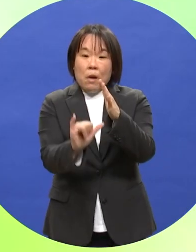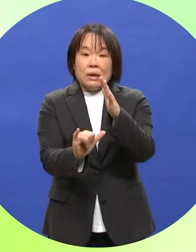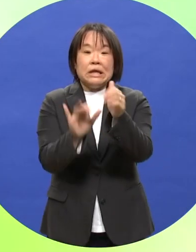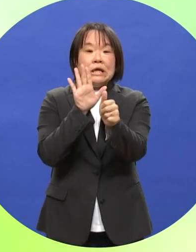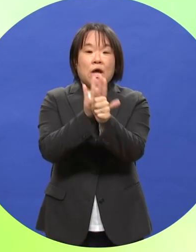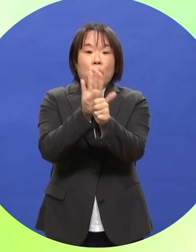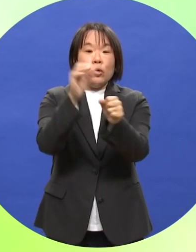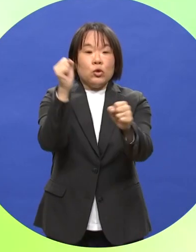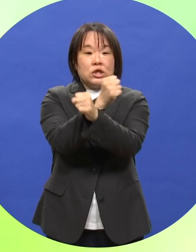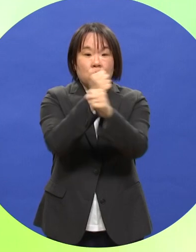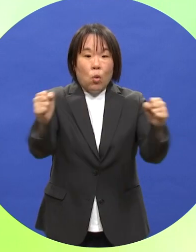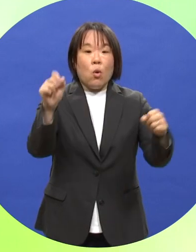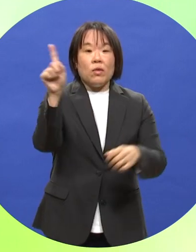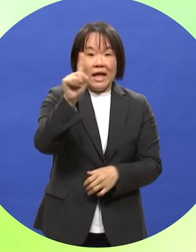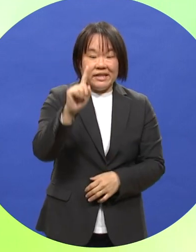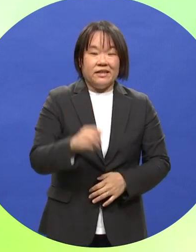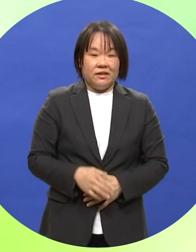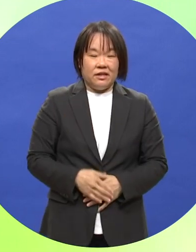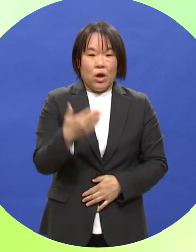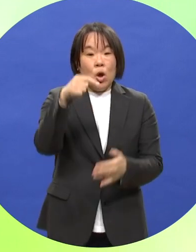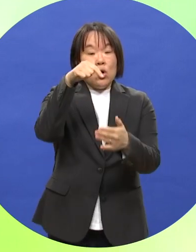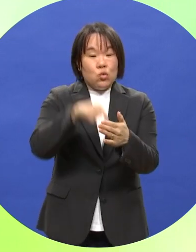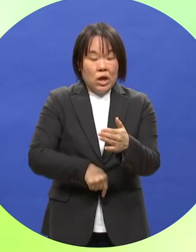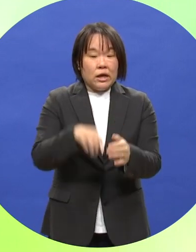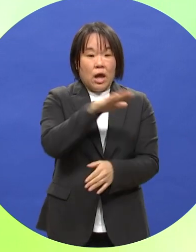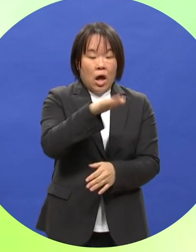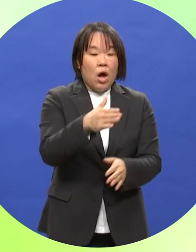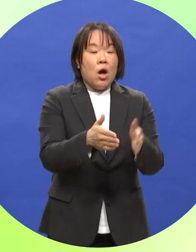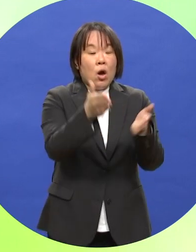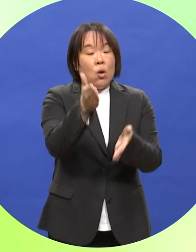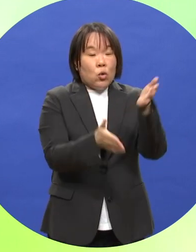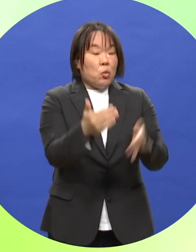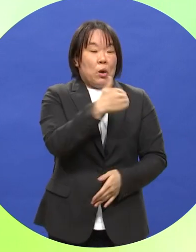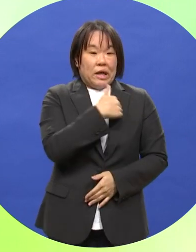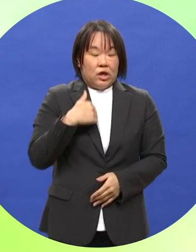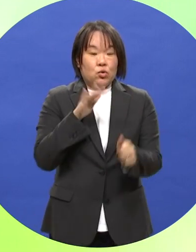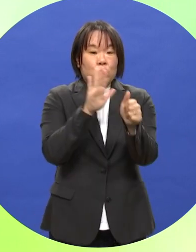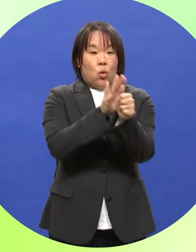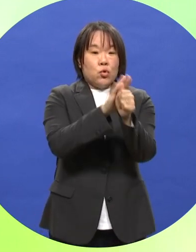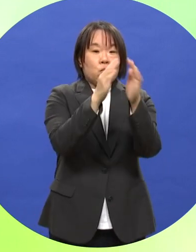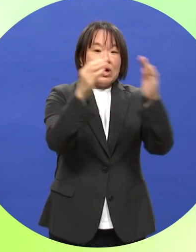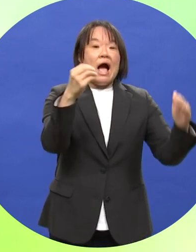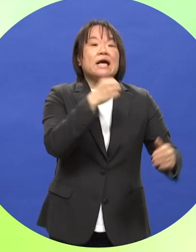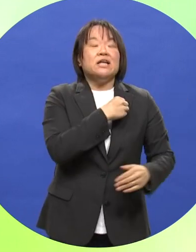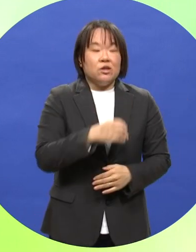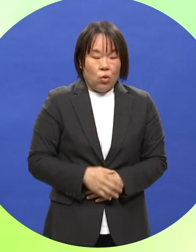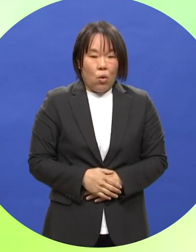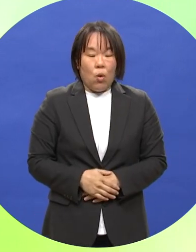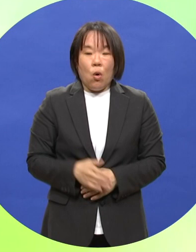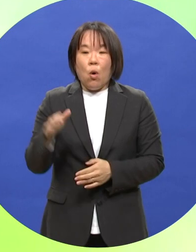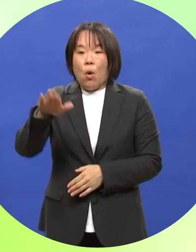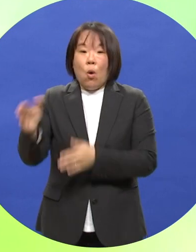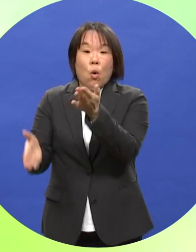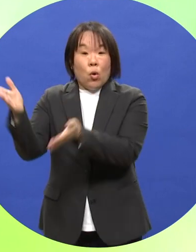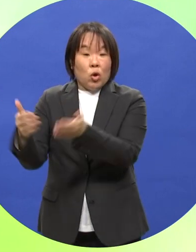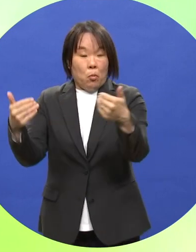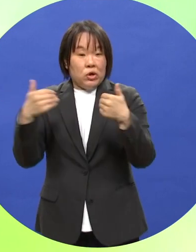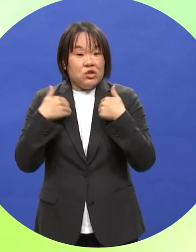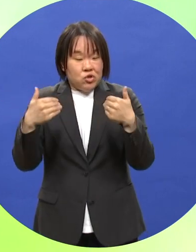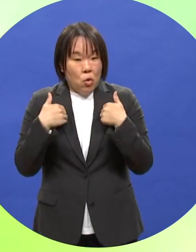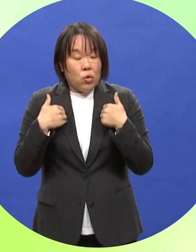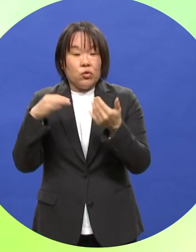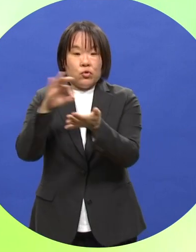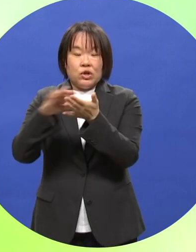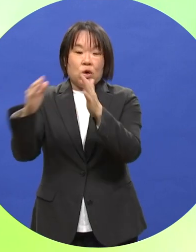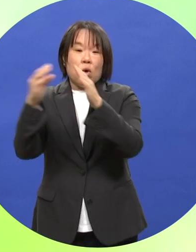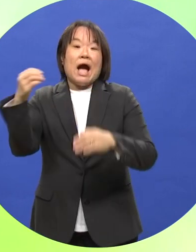ミリーサポート事業とは、区内で育児の手助けができる協力会員と、育児の手助けを必要